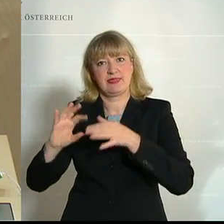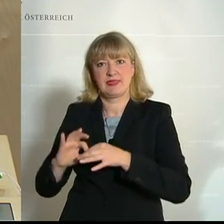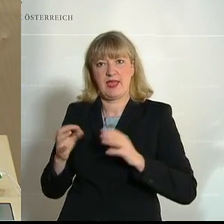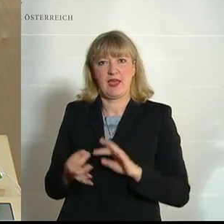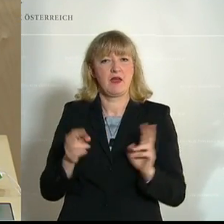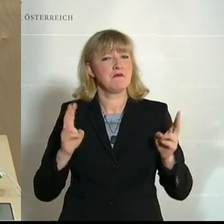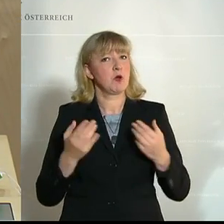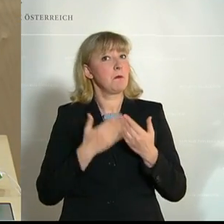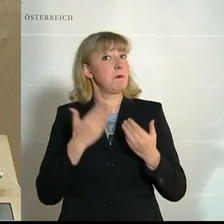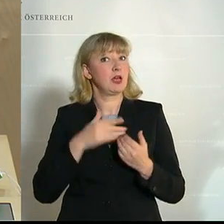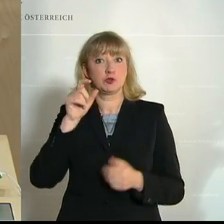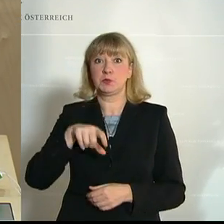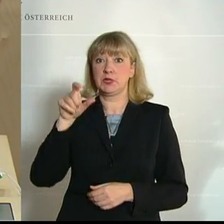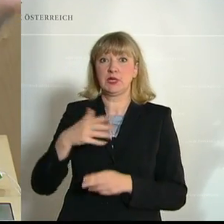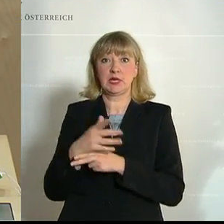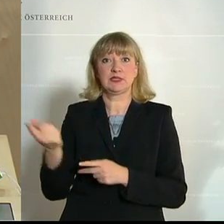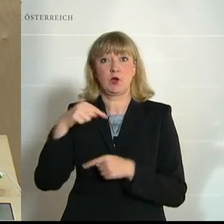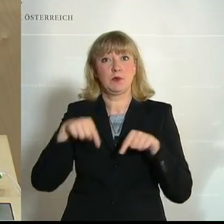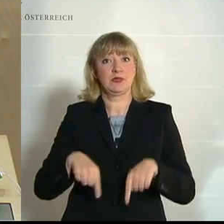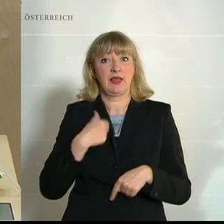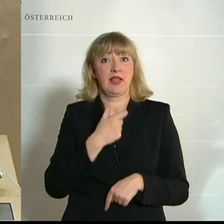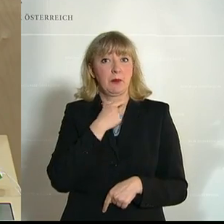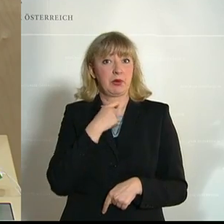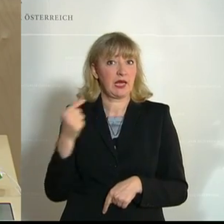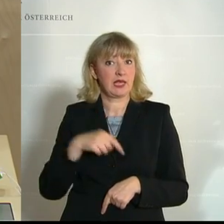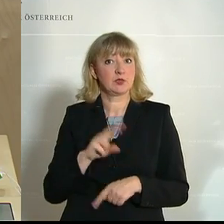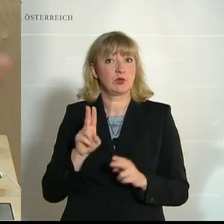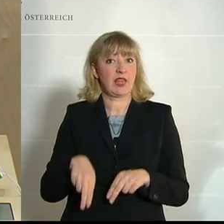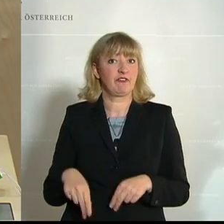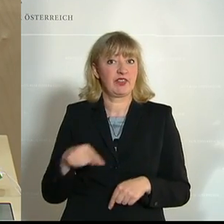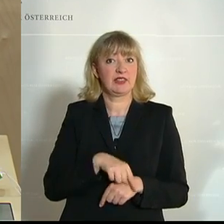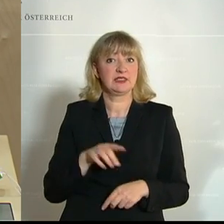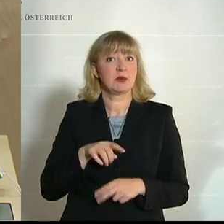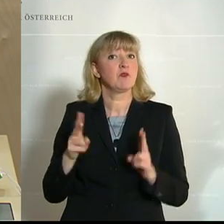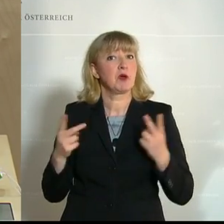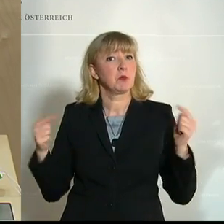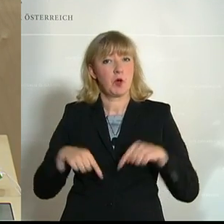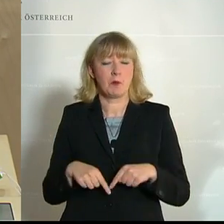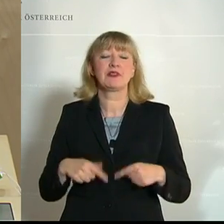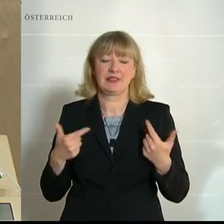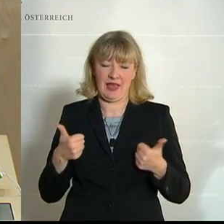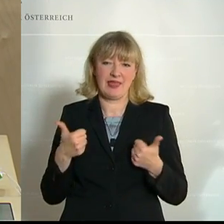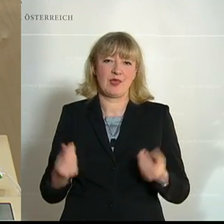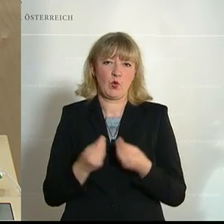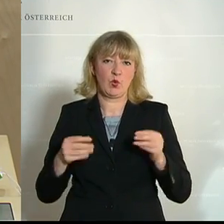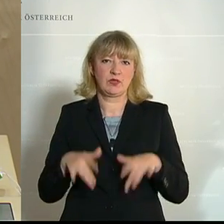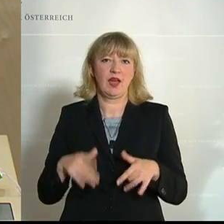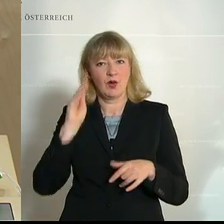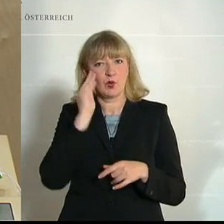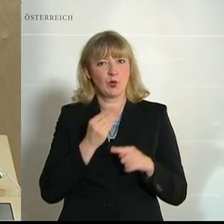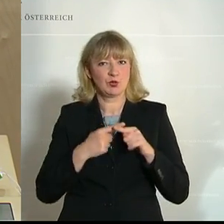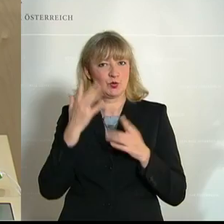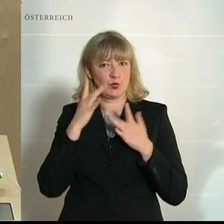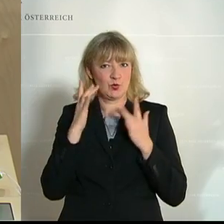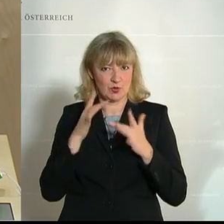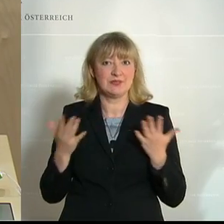kommen beispielsweise Gäste zu uns nach Bregenz oder nach Wien oder nach Salzburg? Ein Grund dafür ist die Kunst und